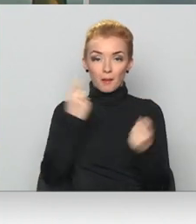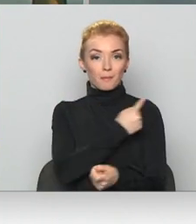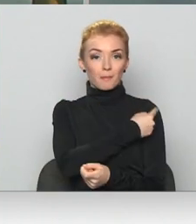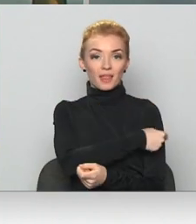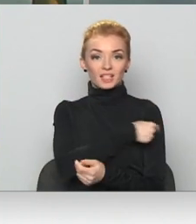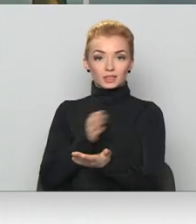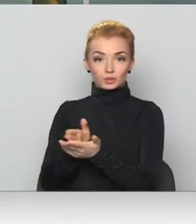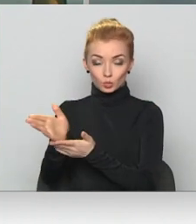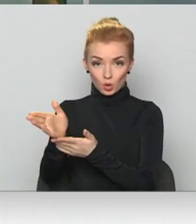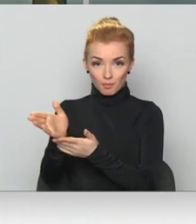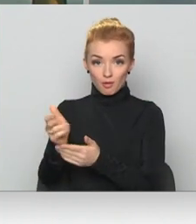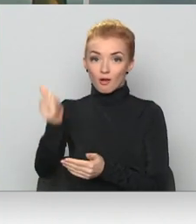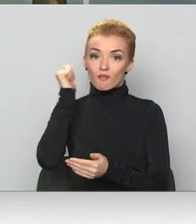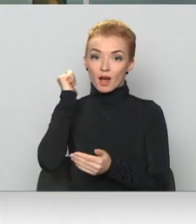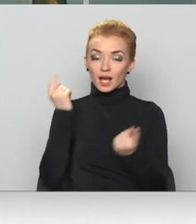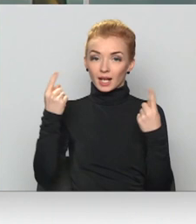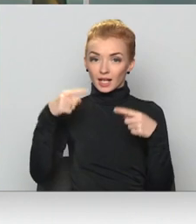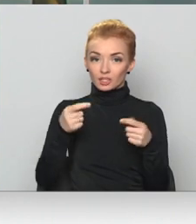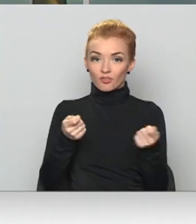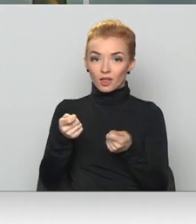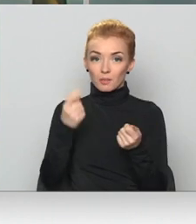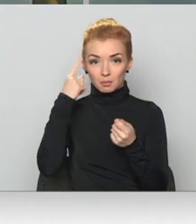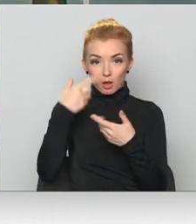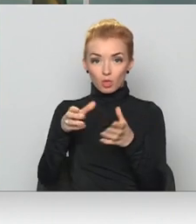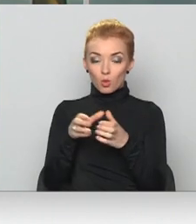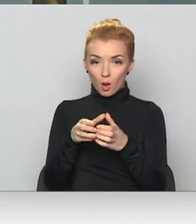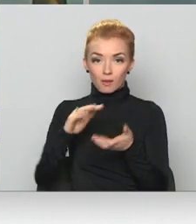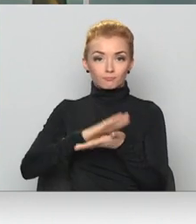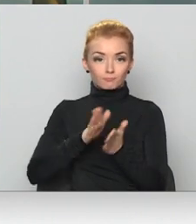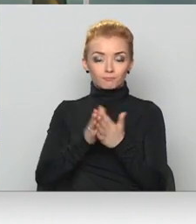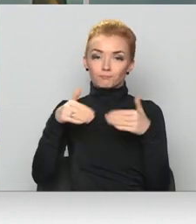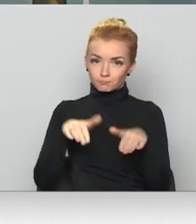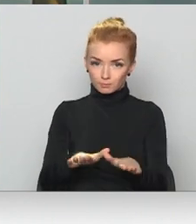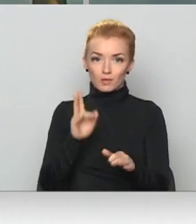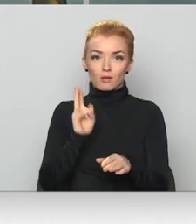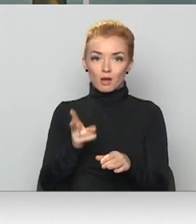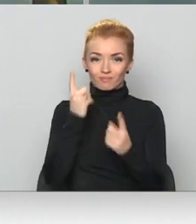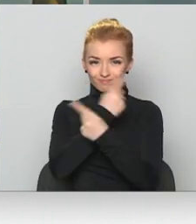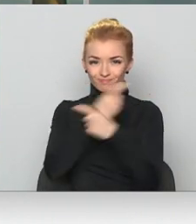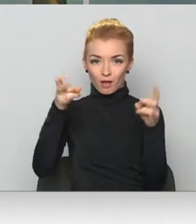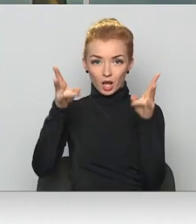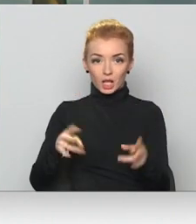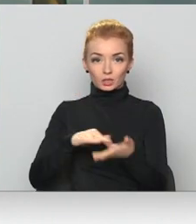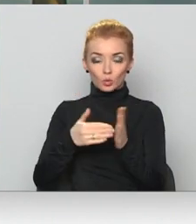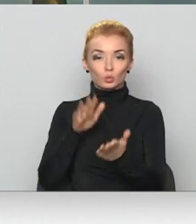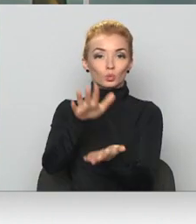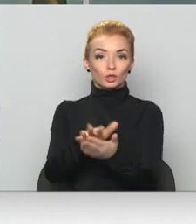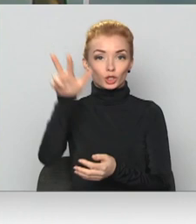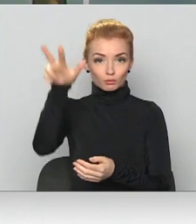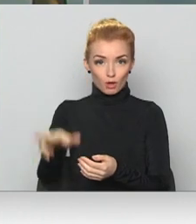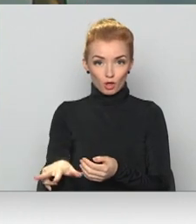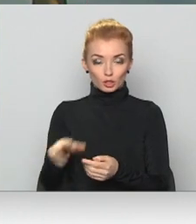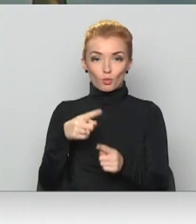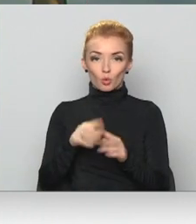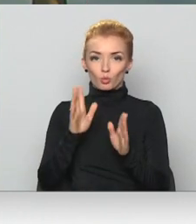jomā. Vakar krīzes vadības padome vienojās, ka ārkārtējā situācija jāizsludina uz 3 mēnešiem, un šajā laikā būs